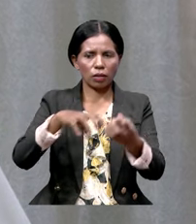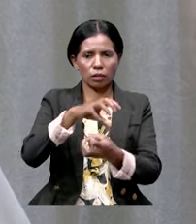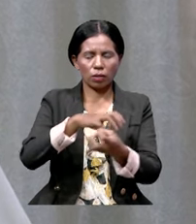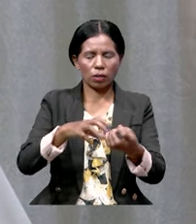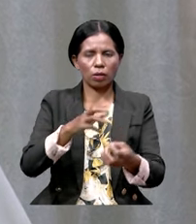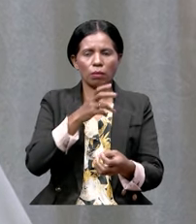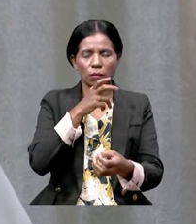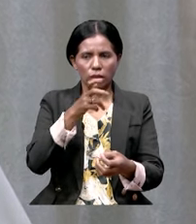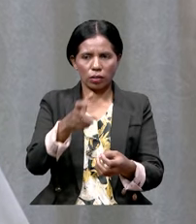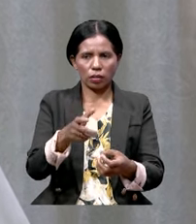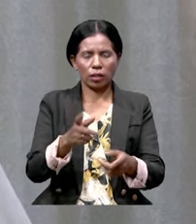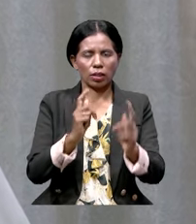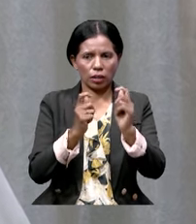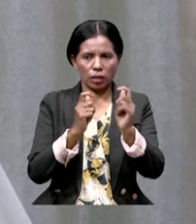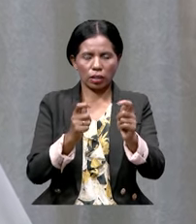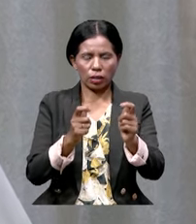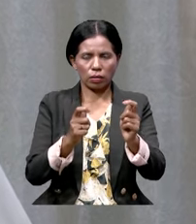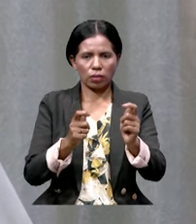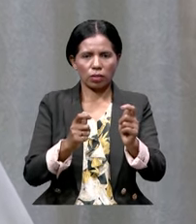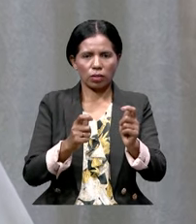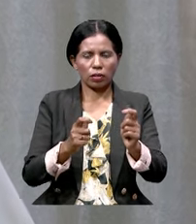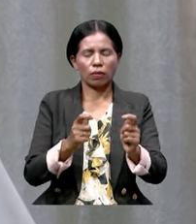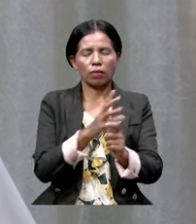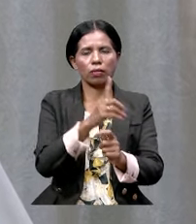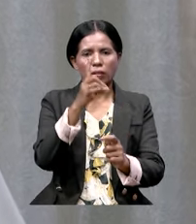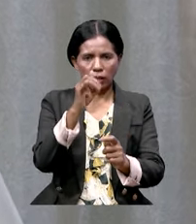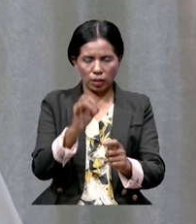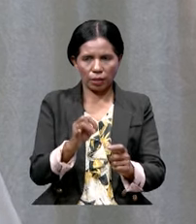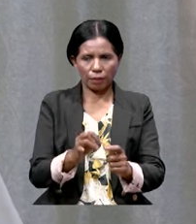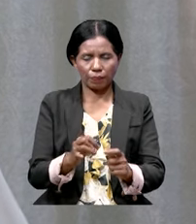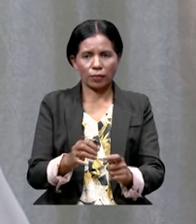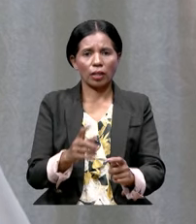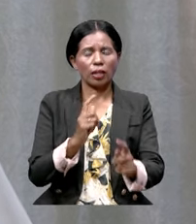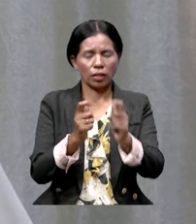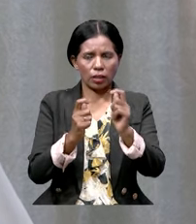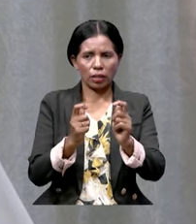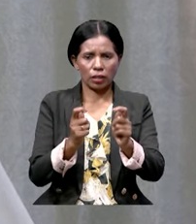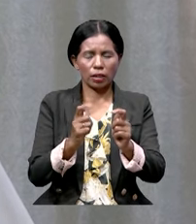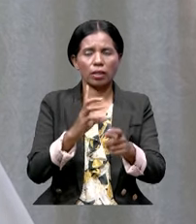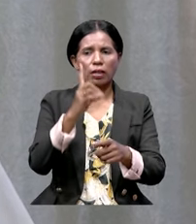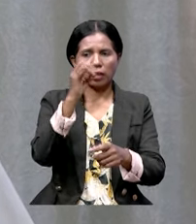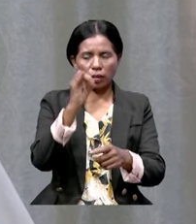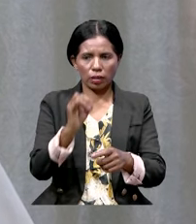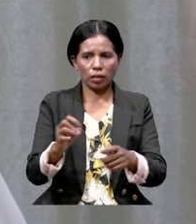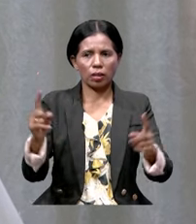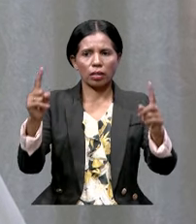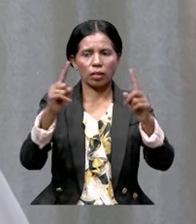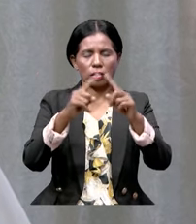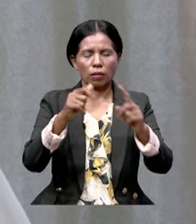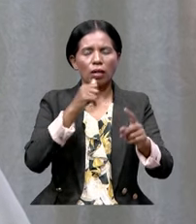temi ya tetu be prasa ne a tetu inda ne mak desenvolve to iha mala iha amruli